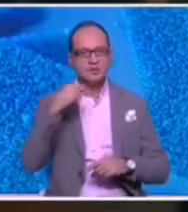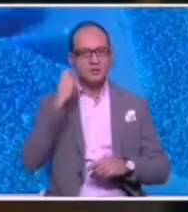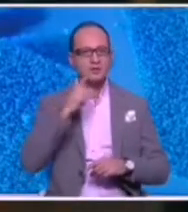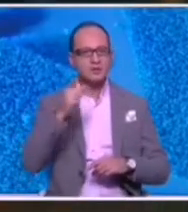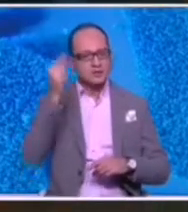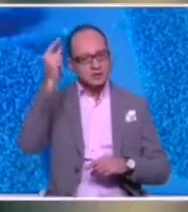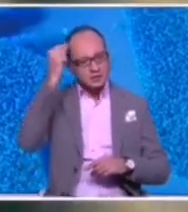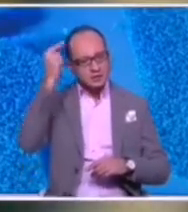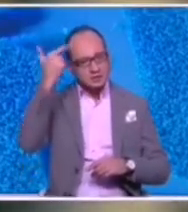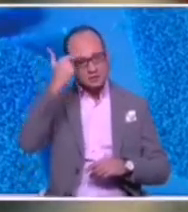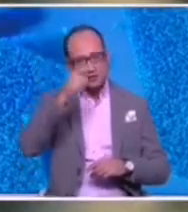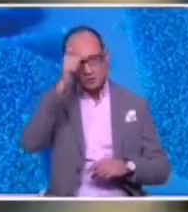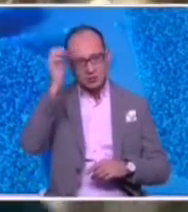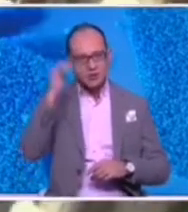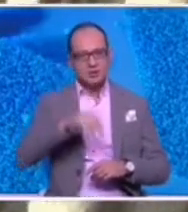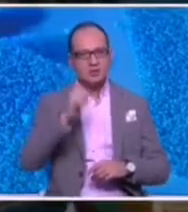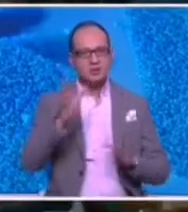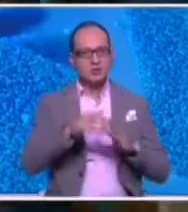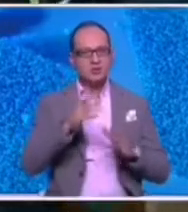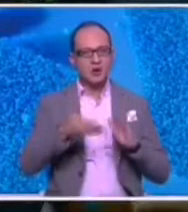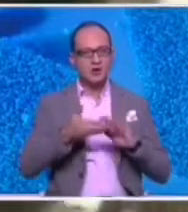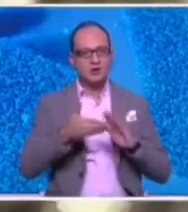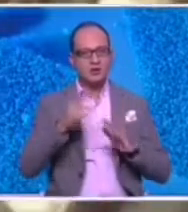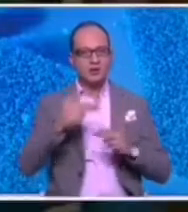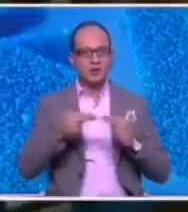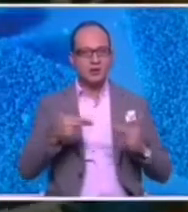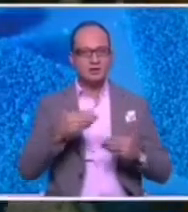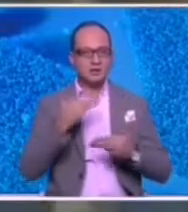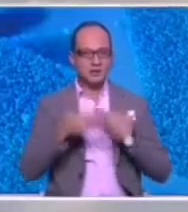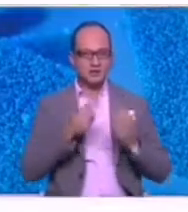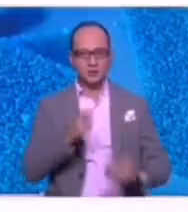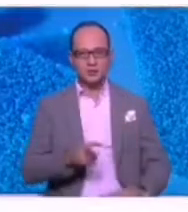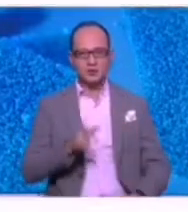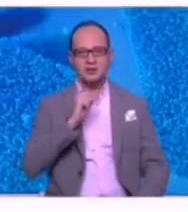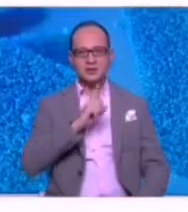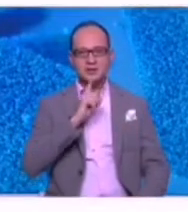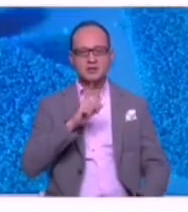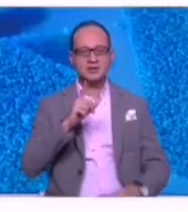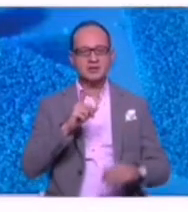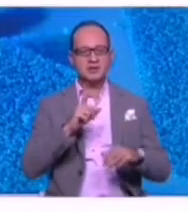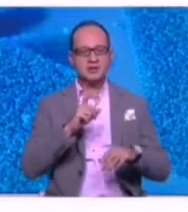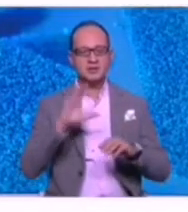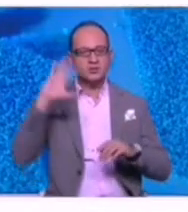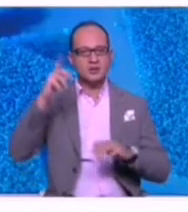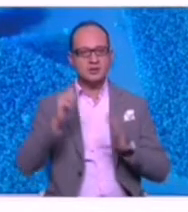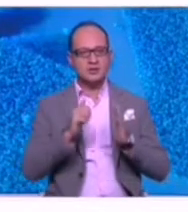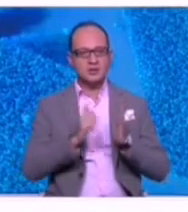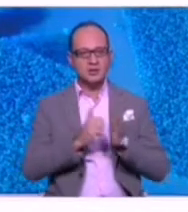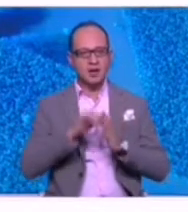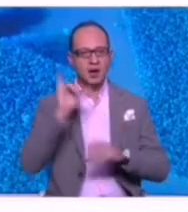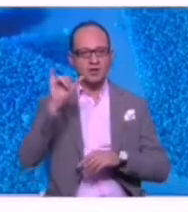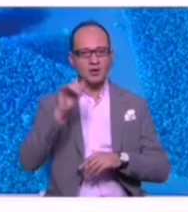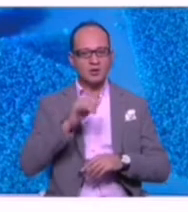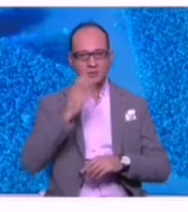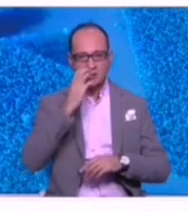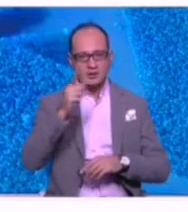Saç ektirmek için Türkiye'ye gelen bir grup arkadaşın macerasını anlatıyordu İngiliz the Sun gazetesi de havalimanında uçak